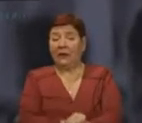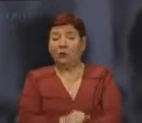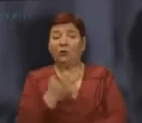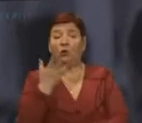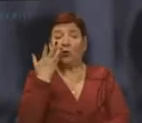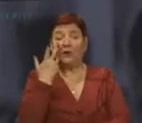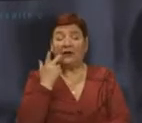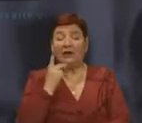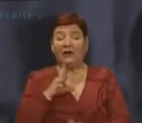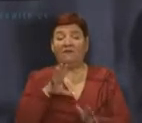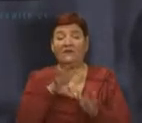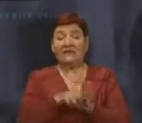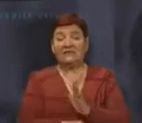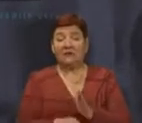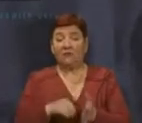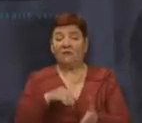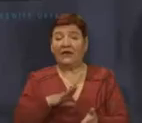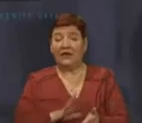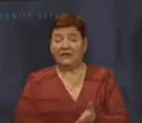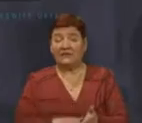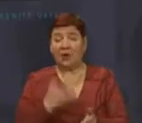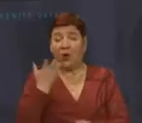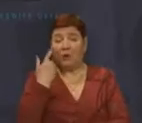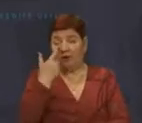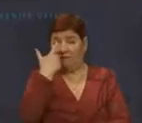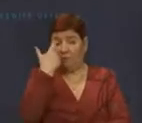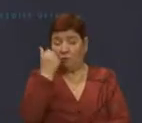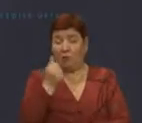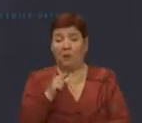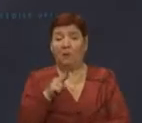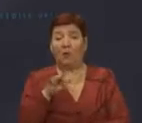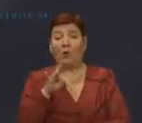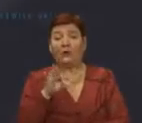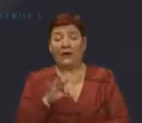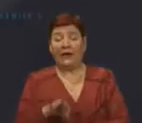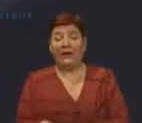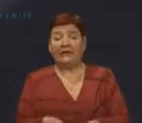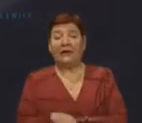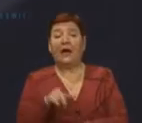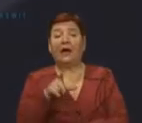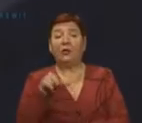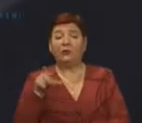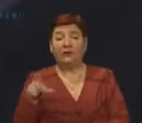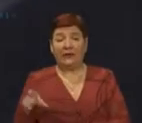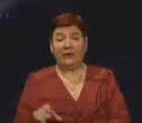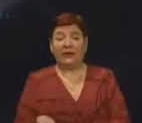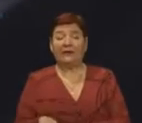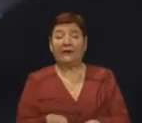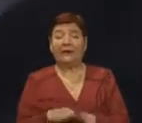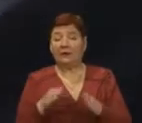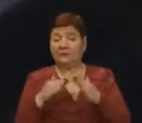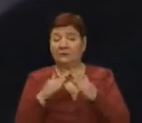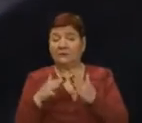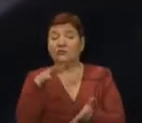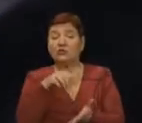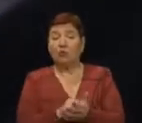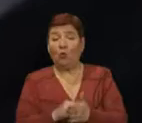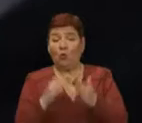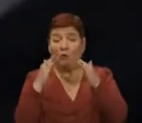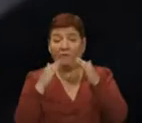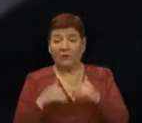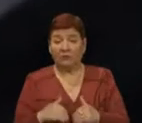припиняють, коли внесено в реєстр, коли відомо про те, що така-то людина, таке-то її помешкання